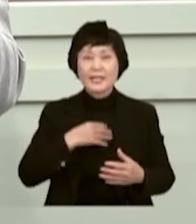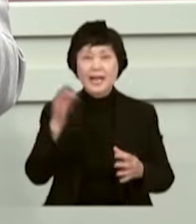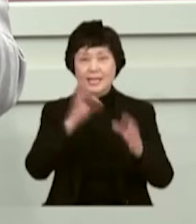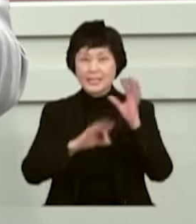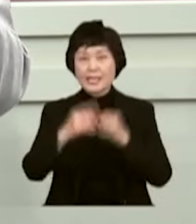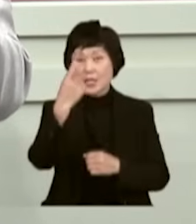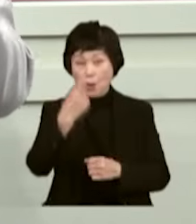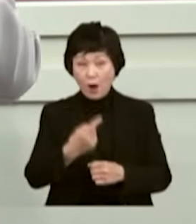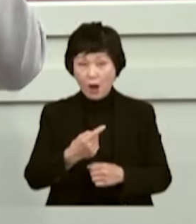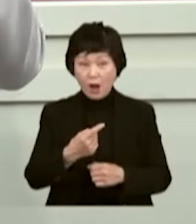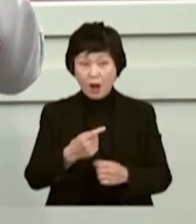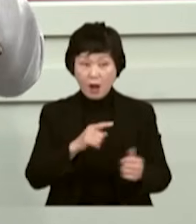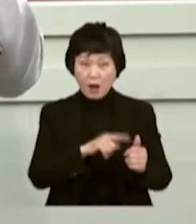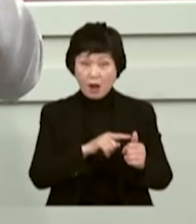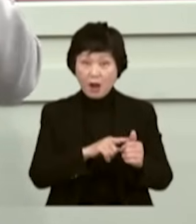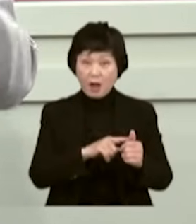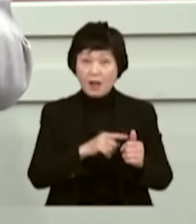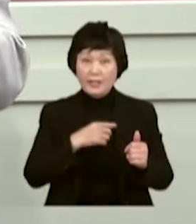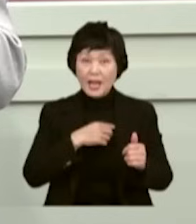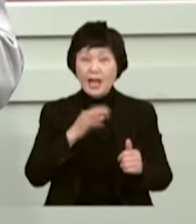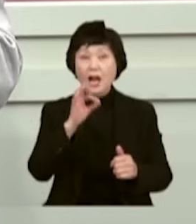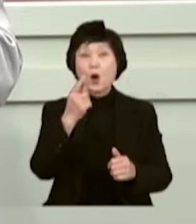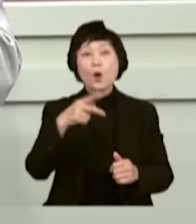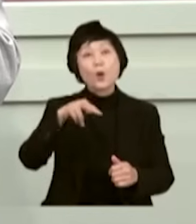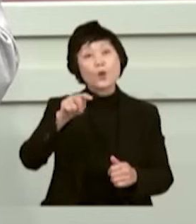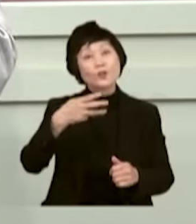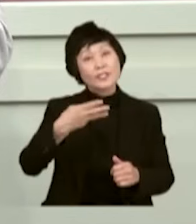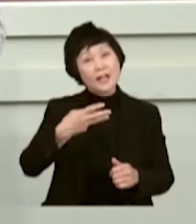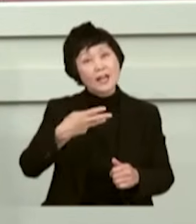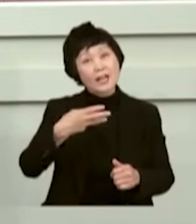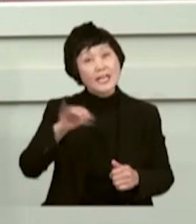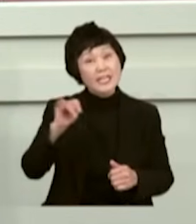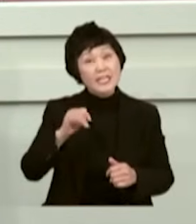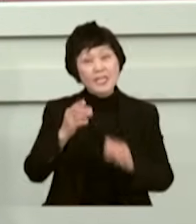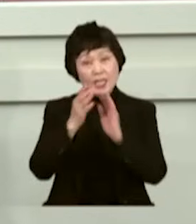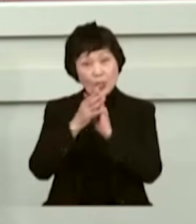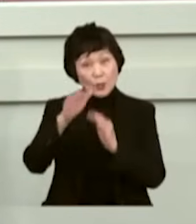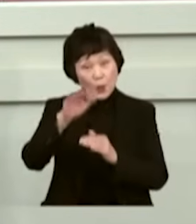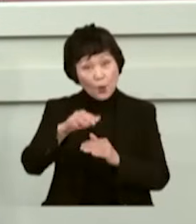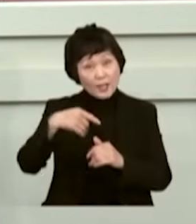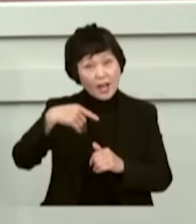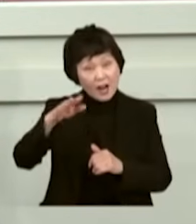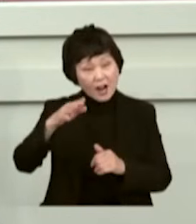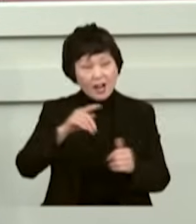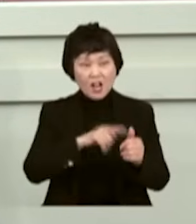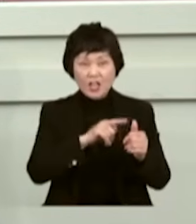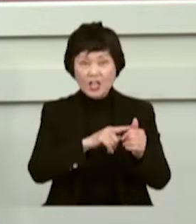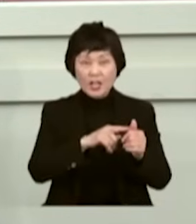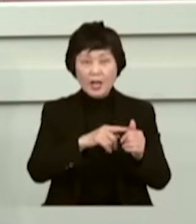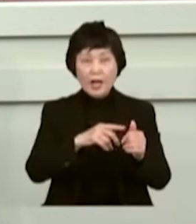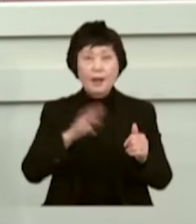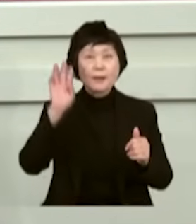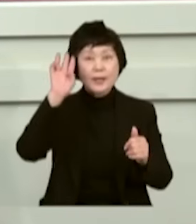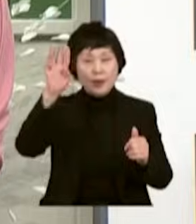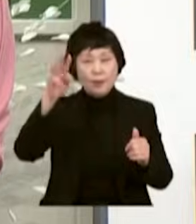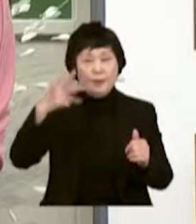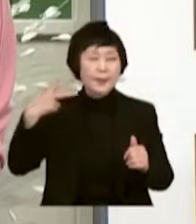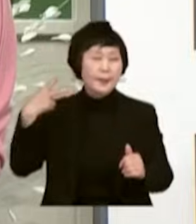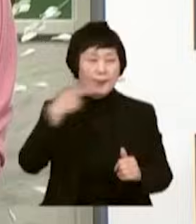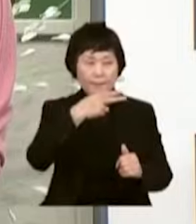왔는데 금식기도까지 했거든요. 내가 오살리 기도원에 가서 예. 여기 네. 금식시켜 3일 동안 금식시켰어요. 아예 못